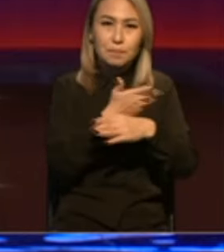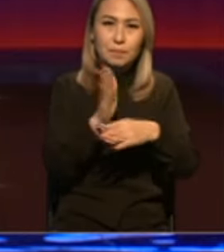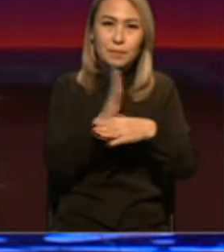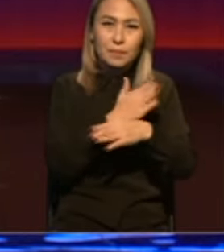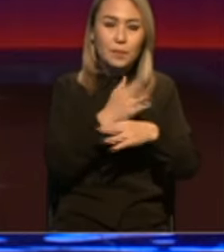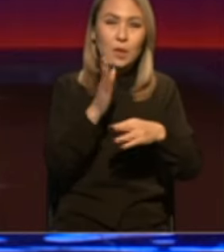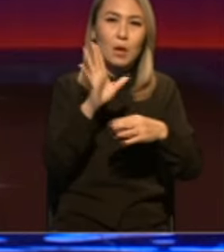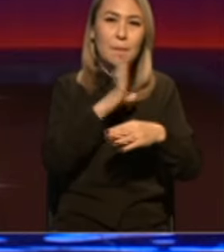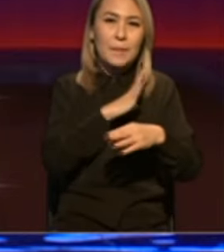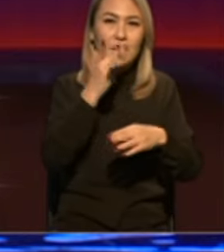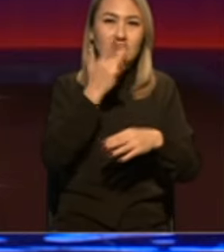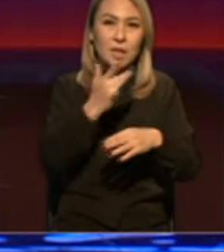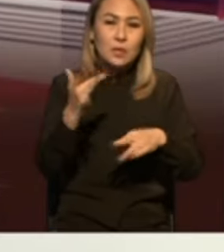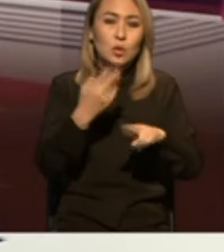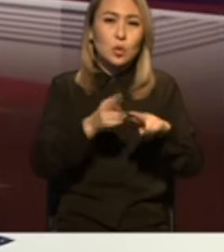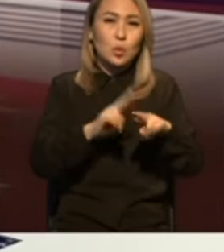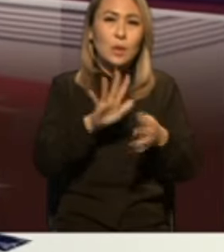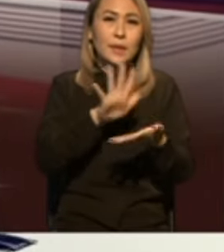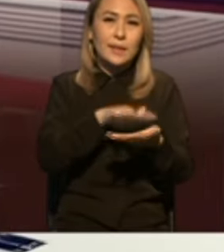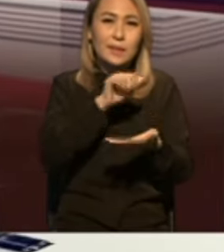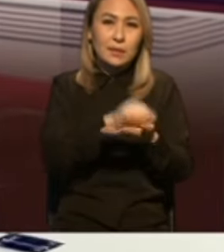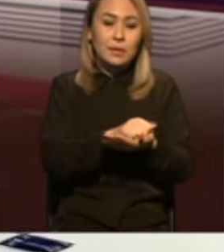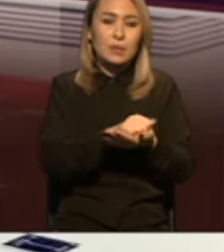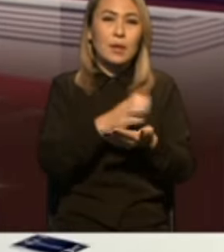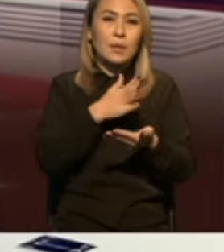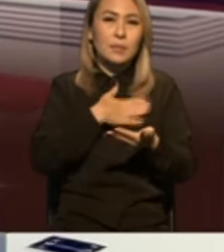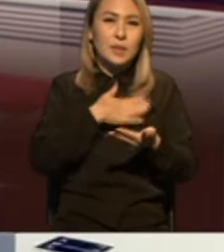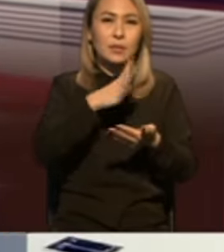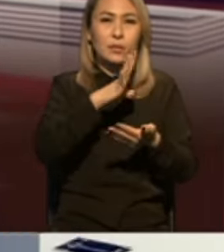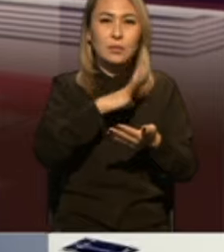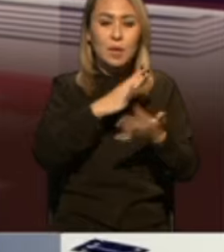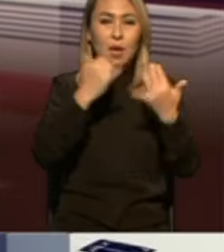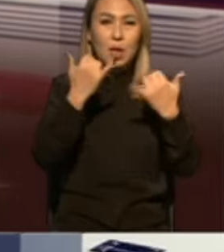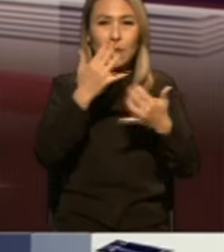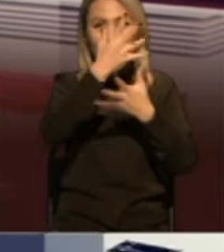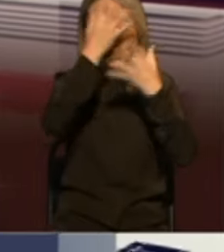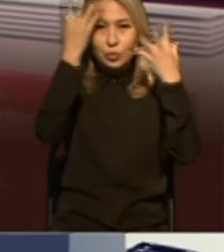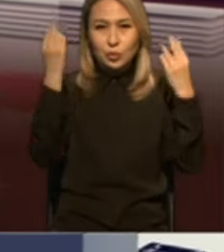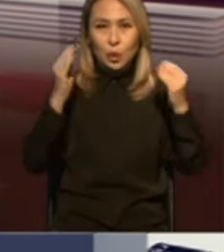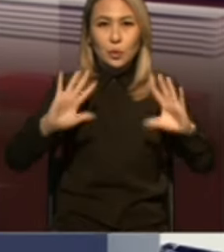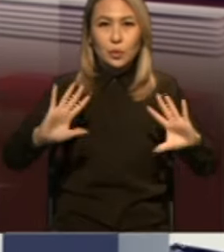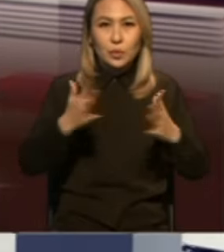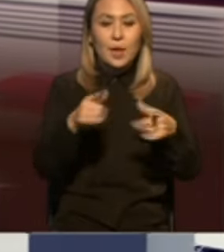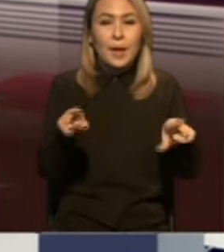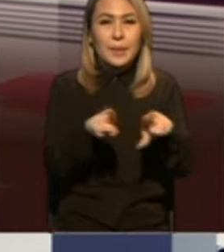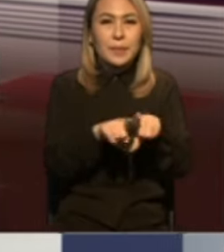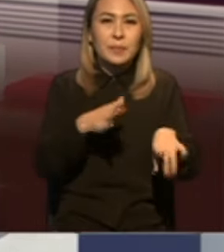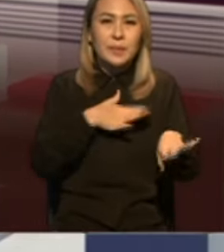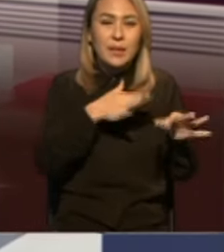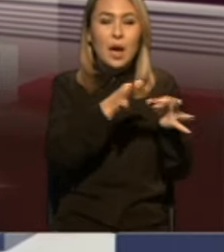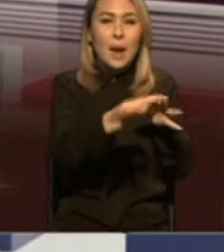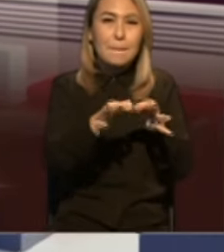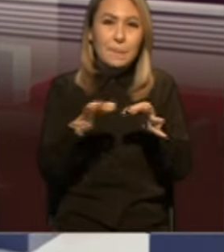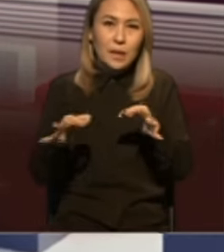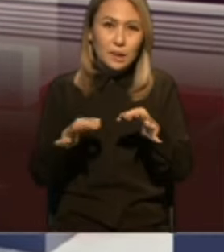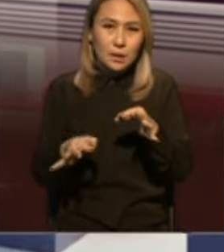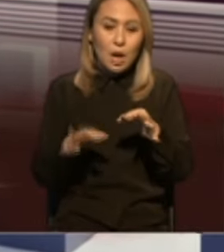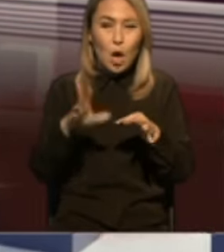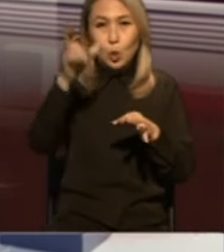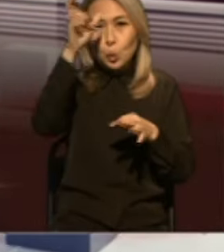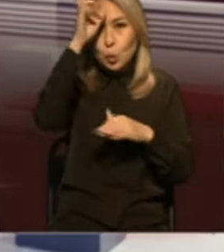деген саясат болды ғой. Солдың кесірінен біз қазір ұмытылып қалған жағдай секілді. Әсіресе біздің аймақта. Бірақ